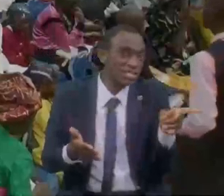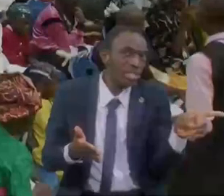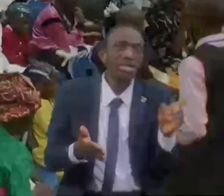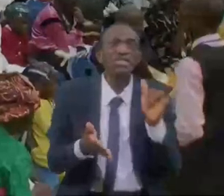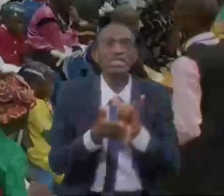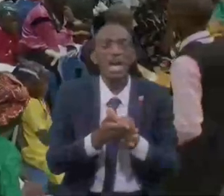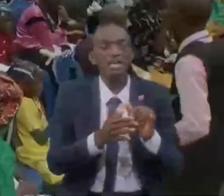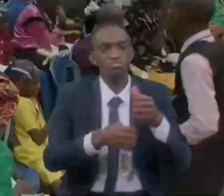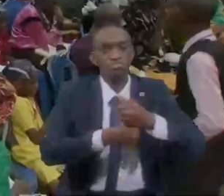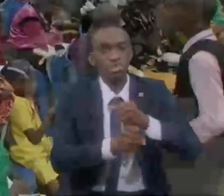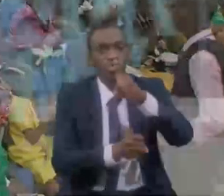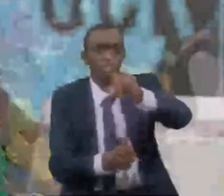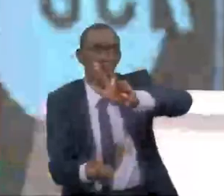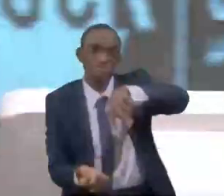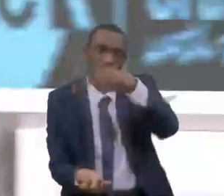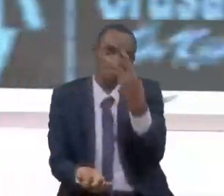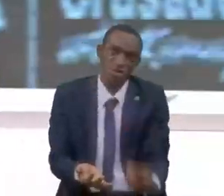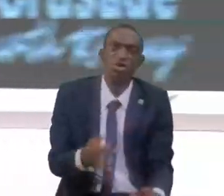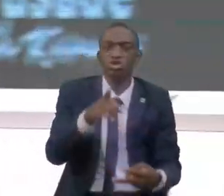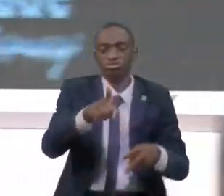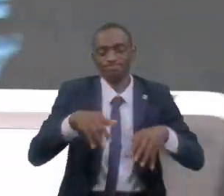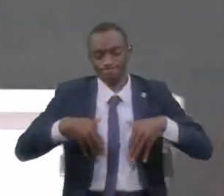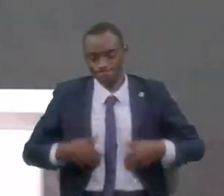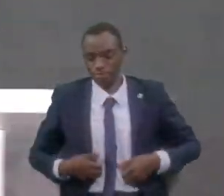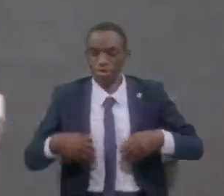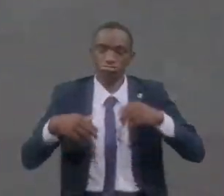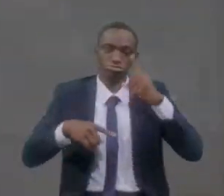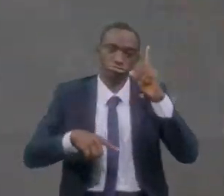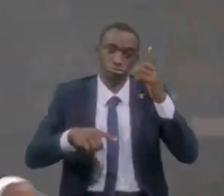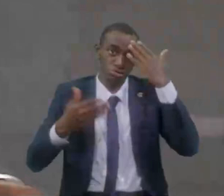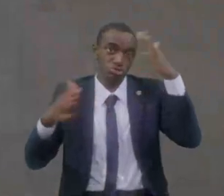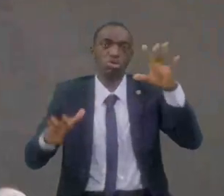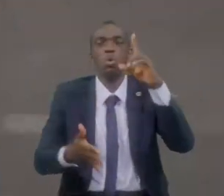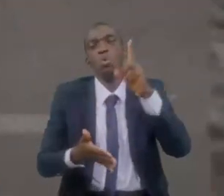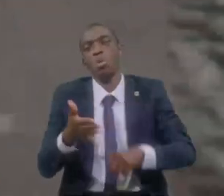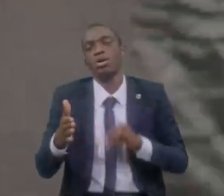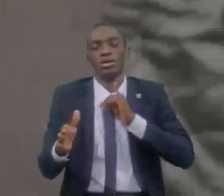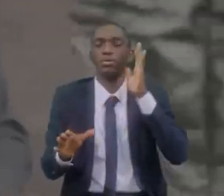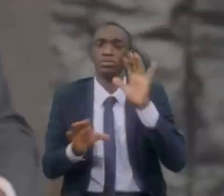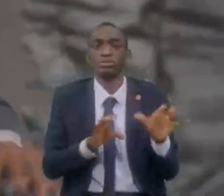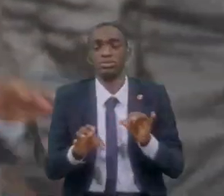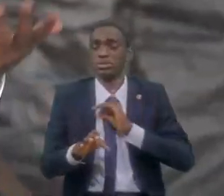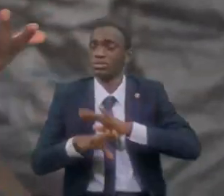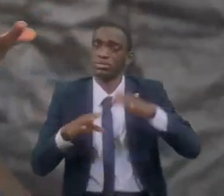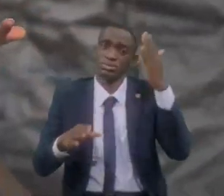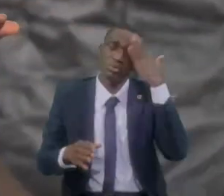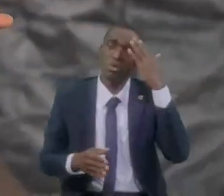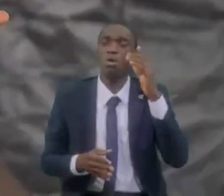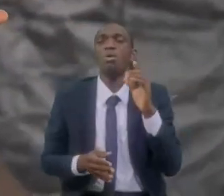Les choses qui te faisaient tomber par terre, et tu ne savais même plus quoi faire.